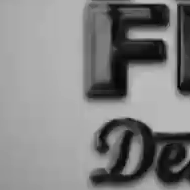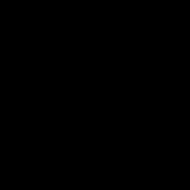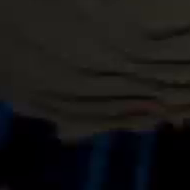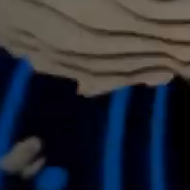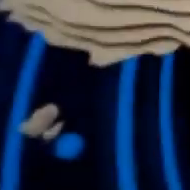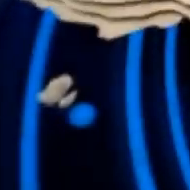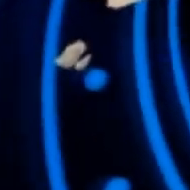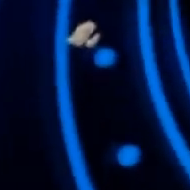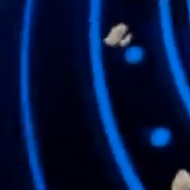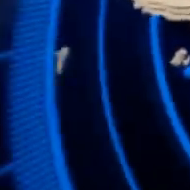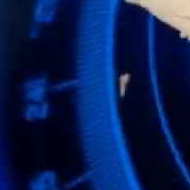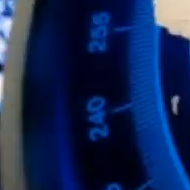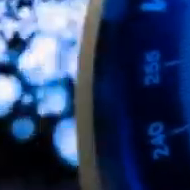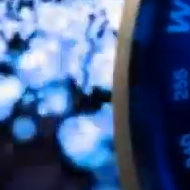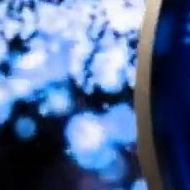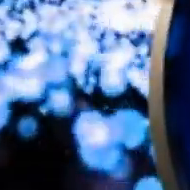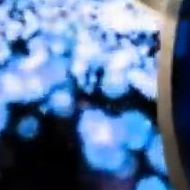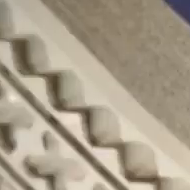की धड़कन।